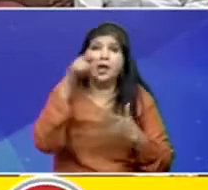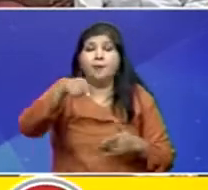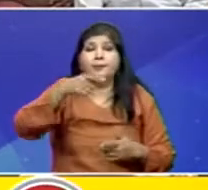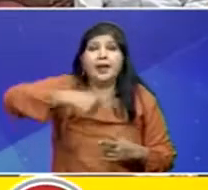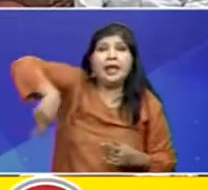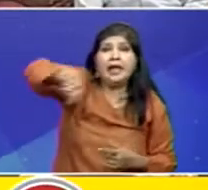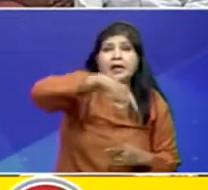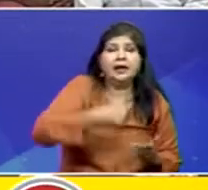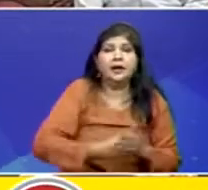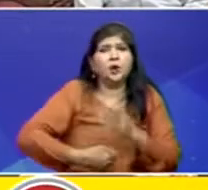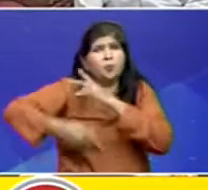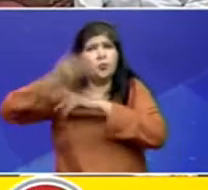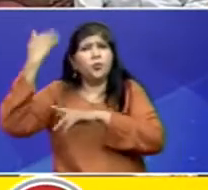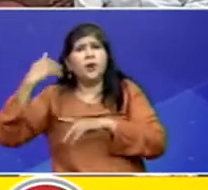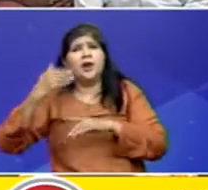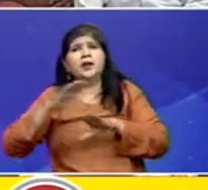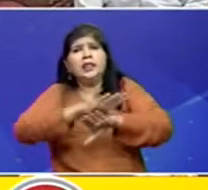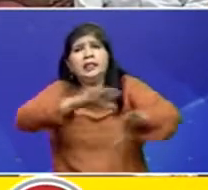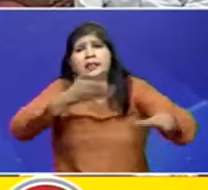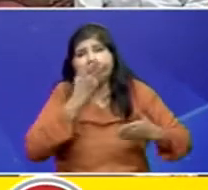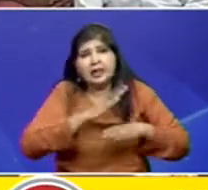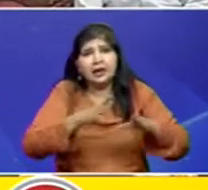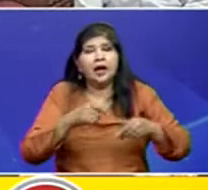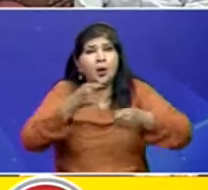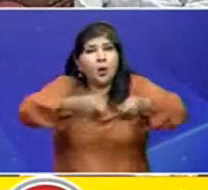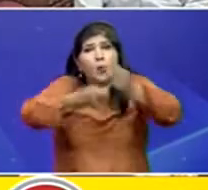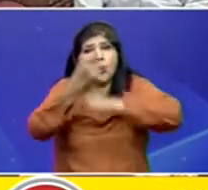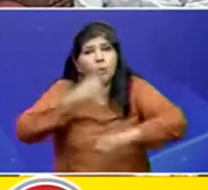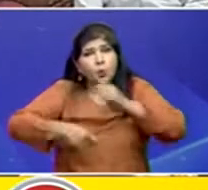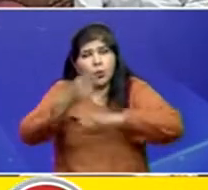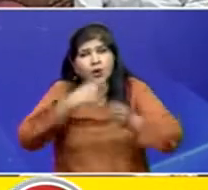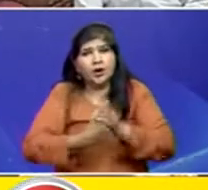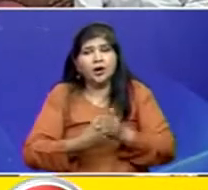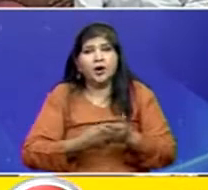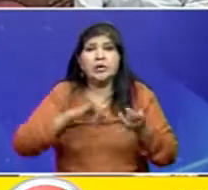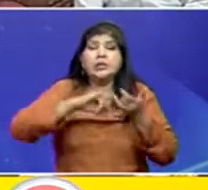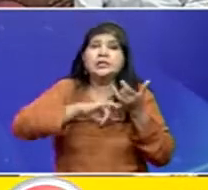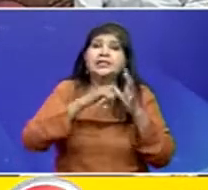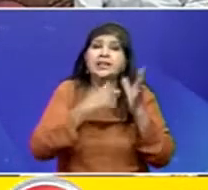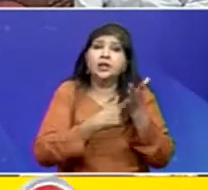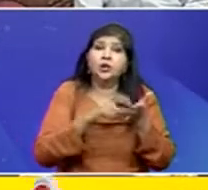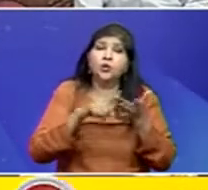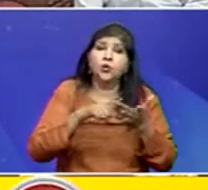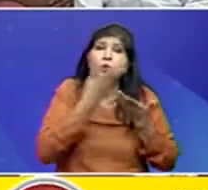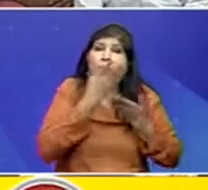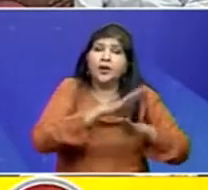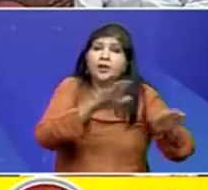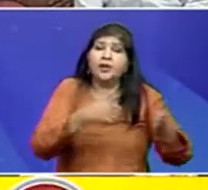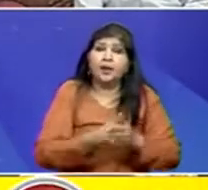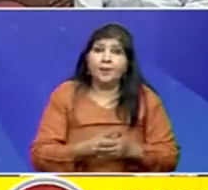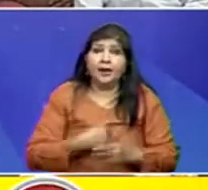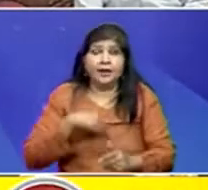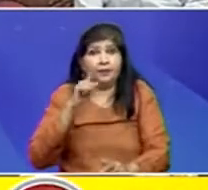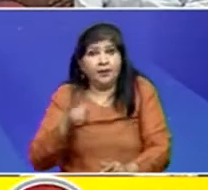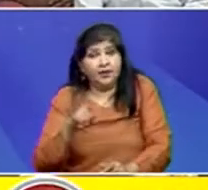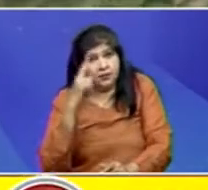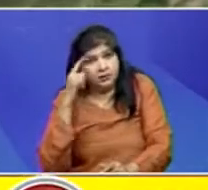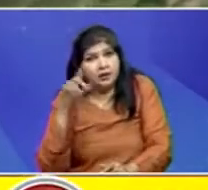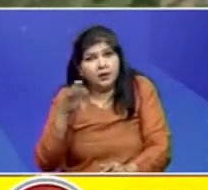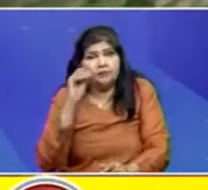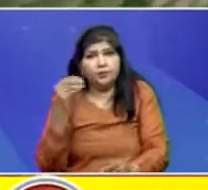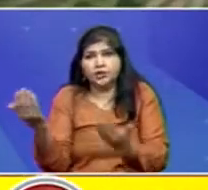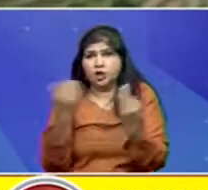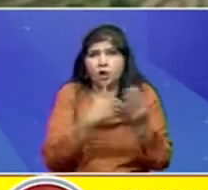इलाके के ऐसे पुराने तालाबों कुऊं और सरोवरों के बारे में जानें अमरित सरोवर अभ्यान के वज़े